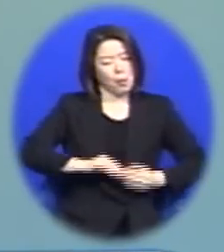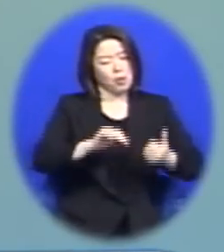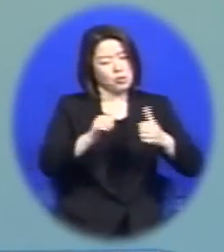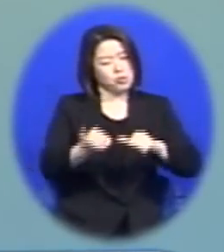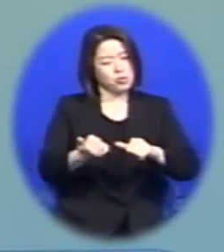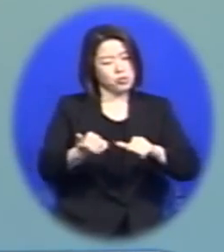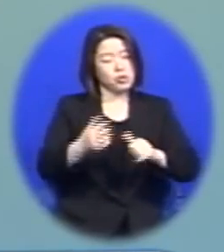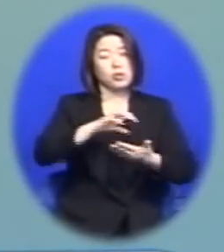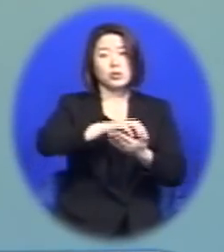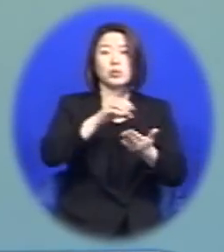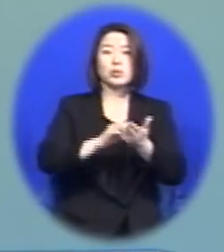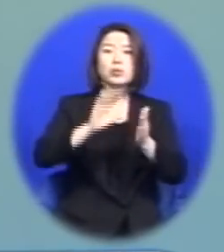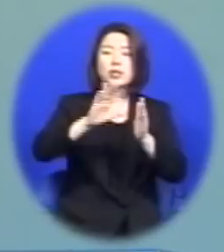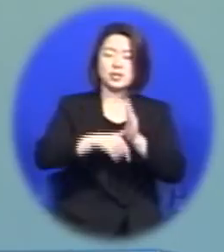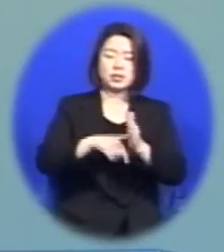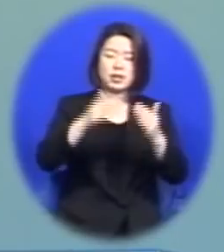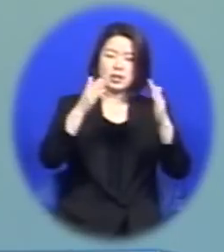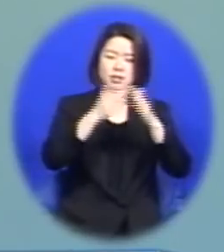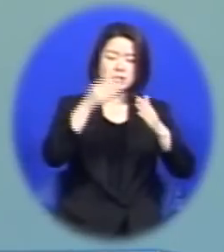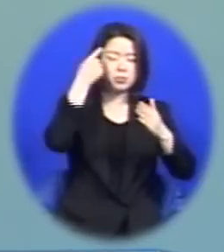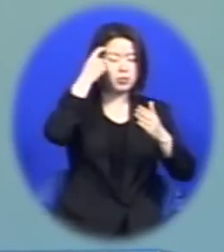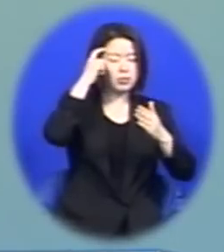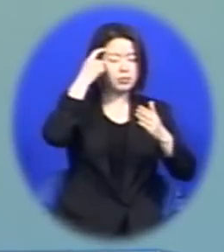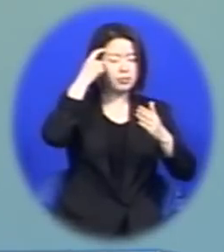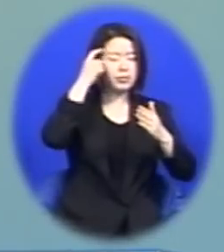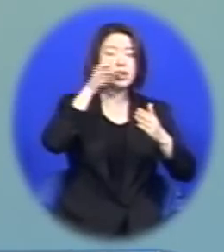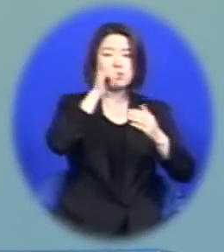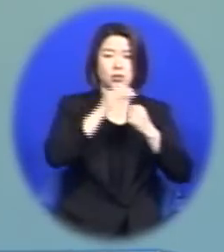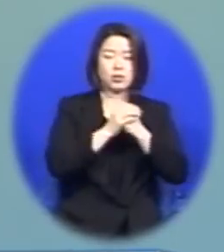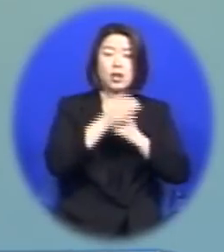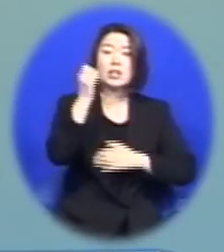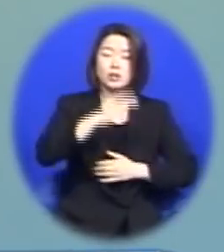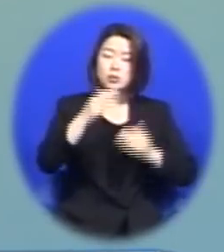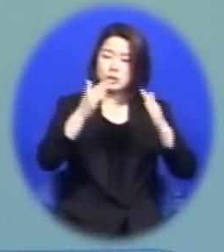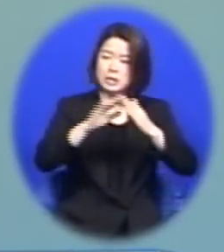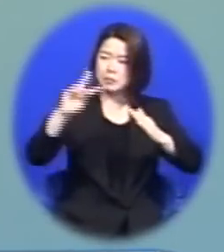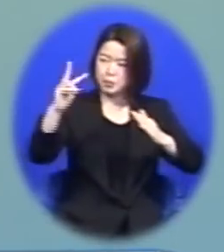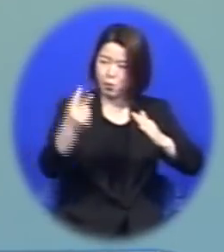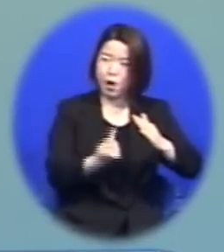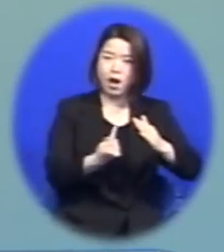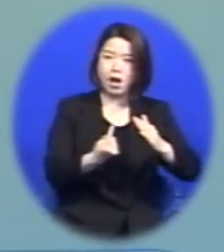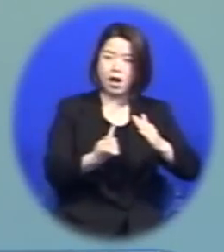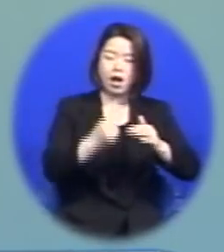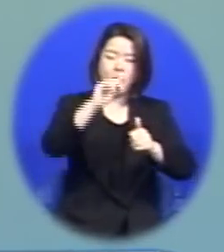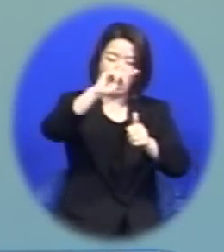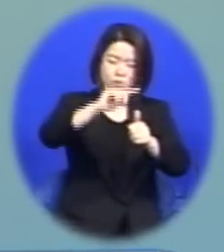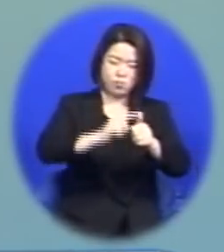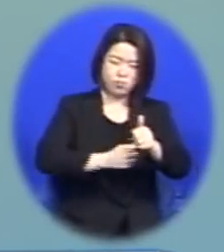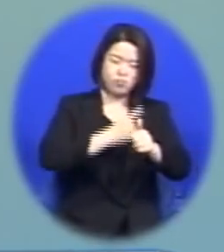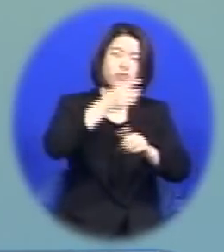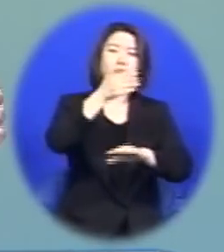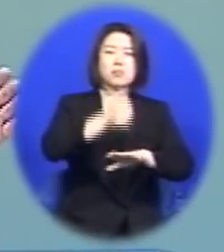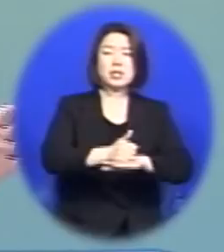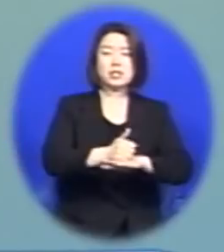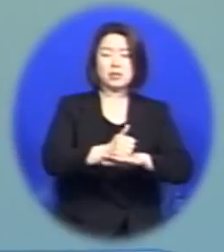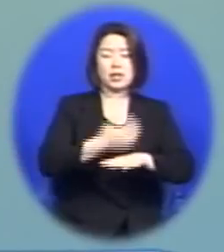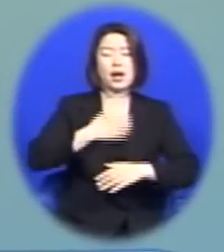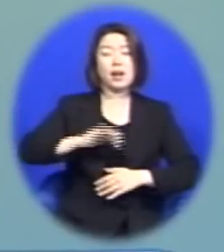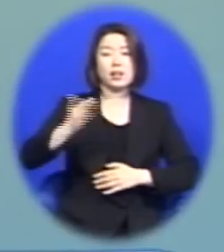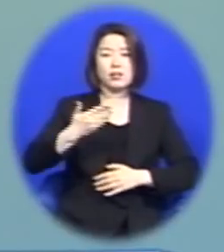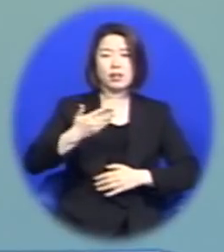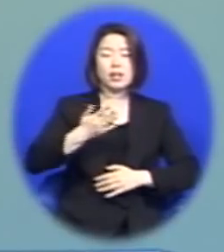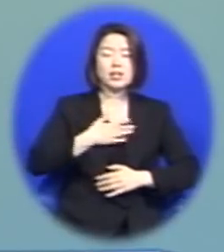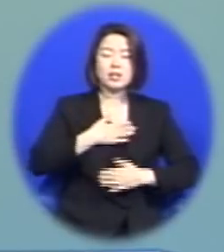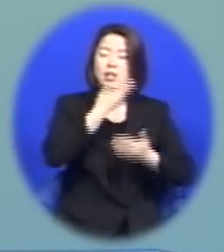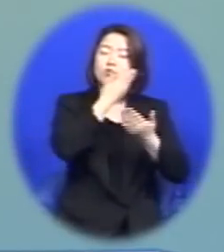생각합니다 그리고 집으로 돌아옵니다 비로서 알게 된거예요 자기 생애에 있어서 가장 중요한 게 집